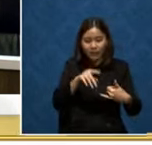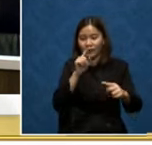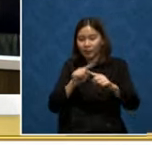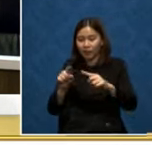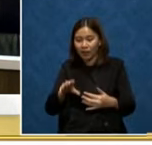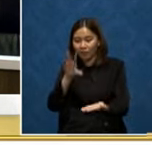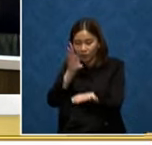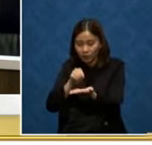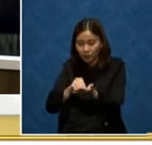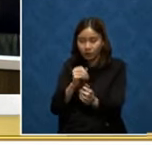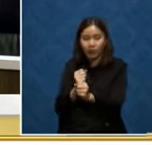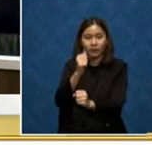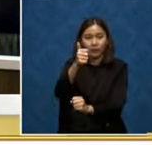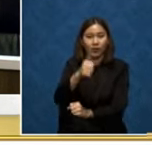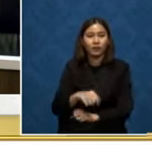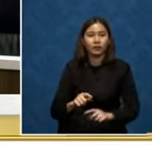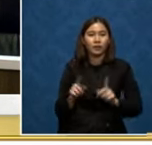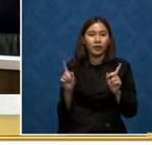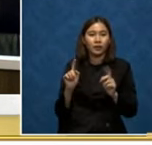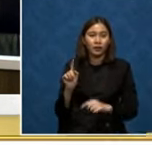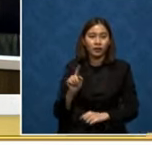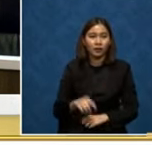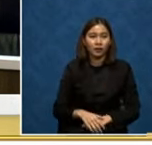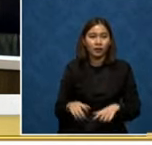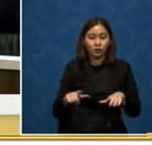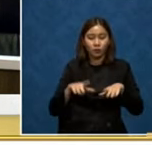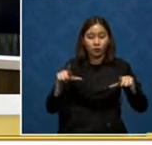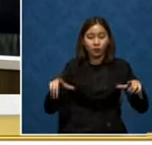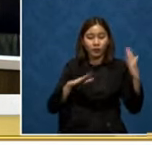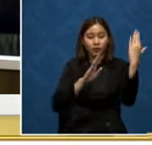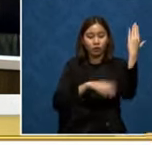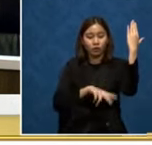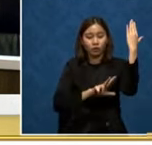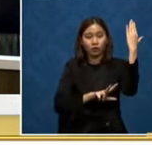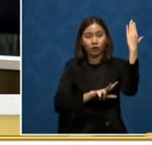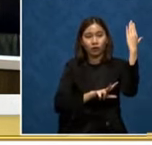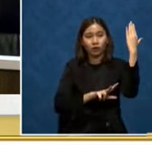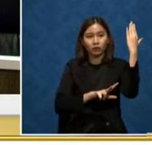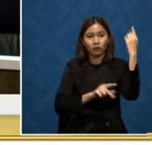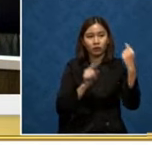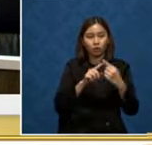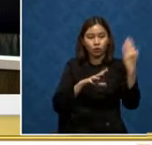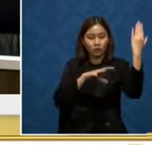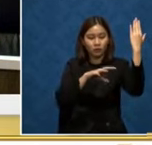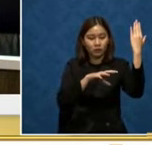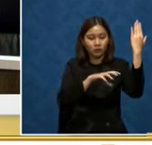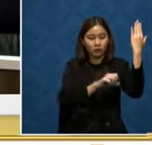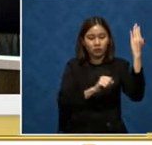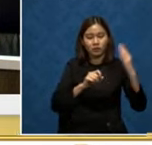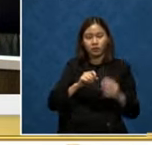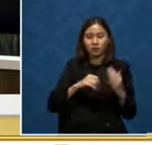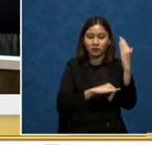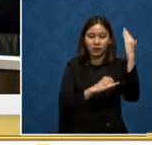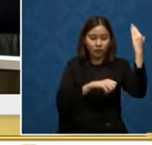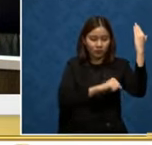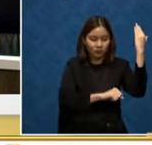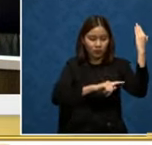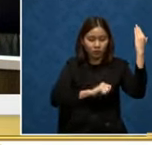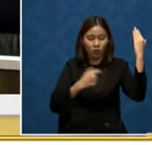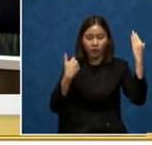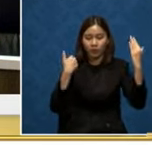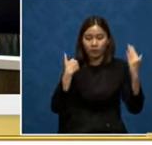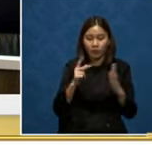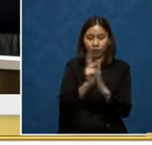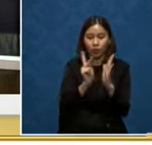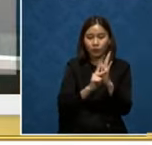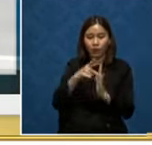รณีได้อย่ไรก็ตามในพ้นที่สามจงหวดรวมถงสตูนดวยมีกฎหมายพระชบั